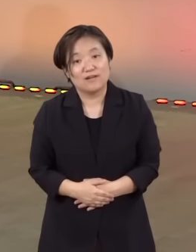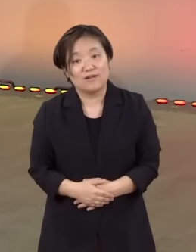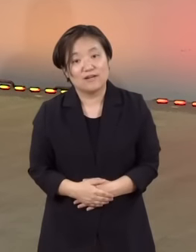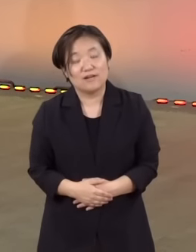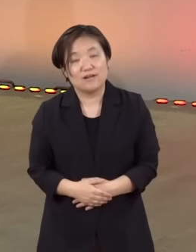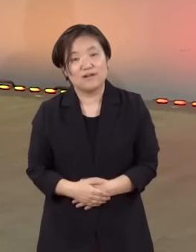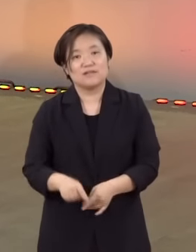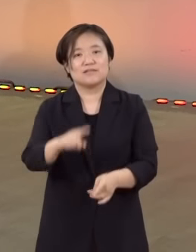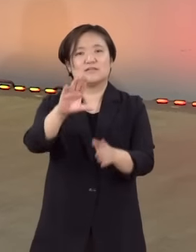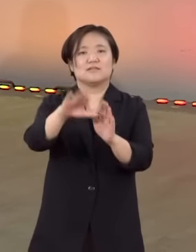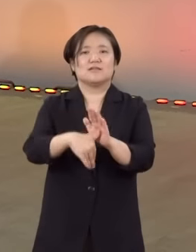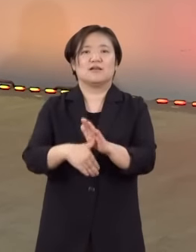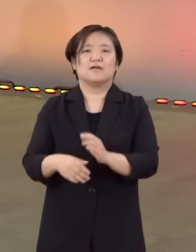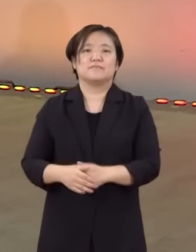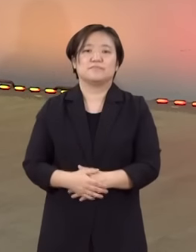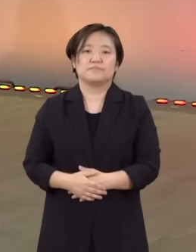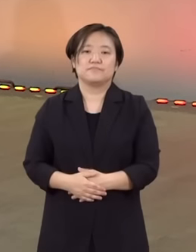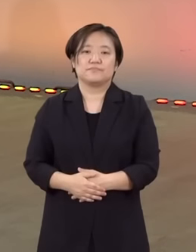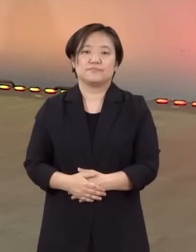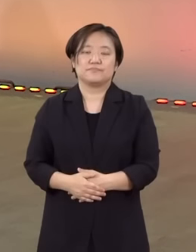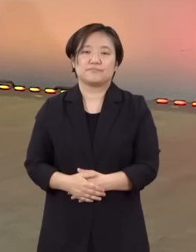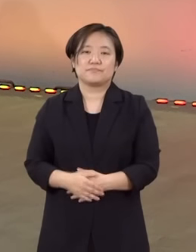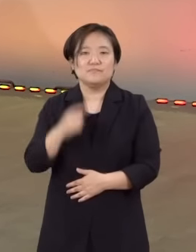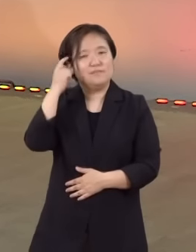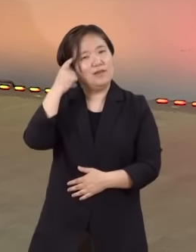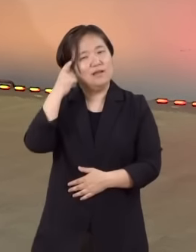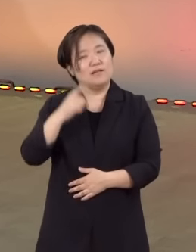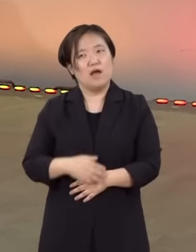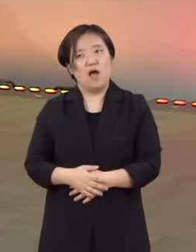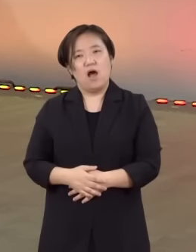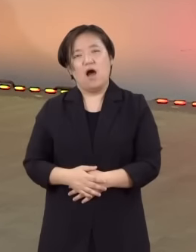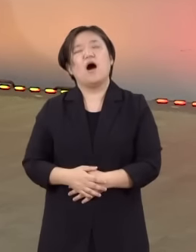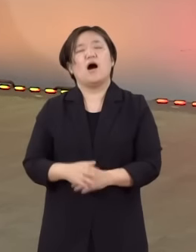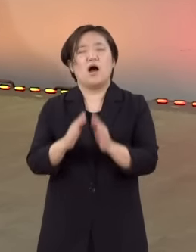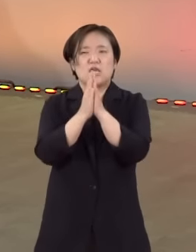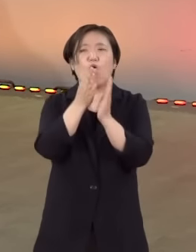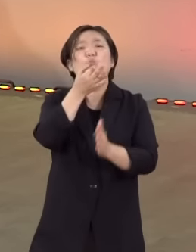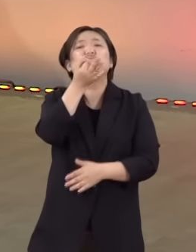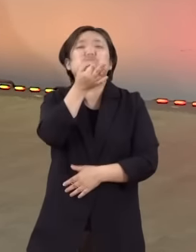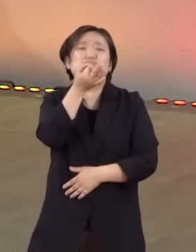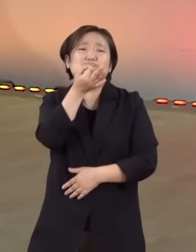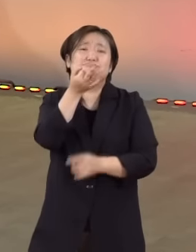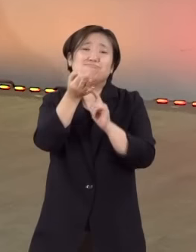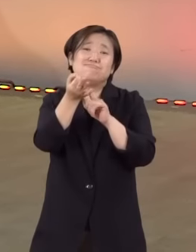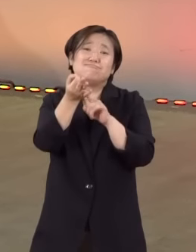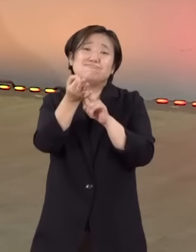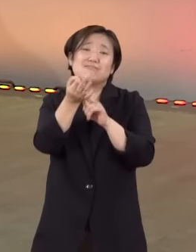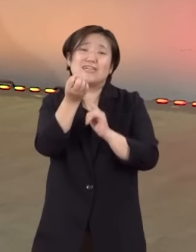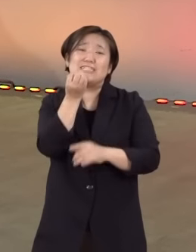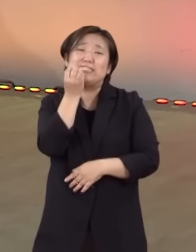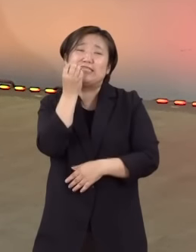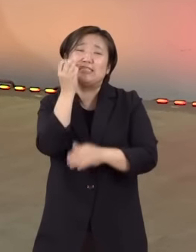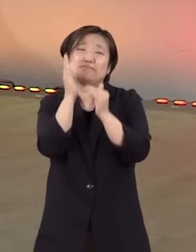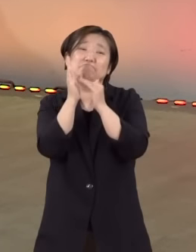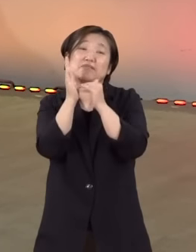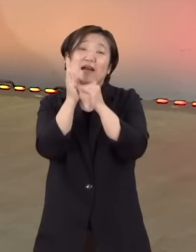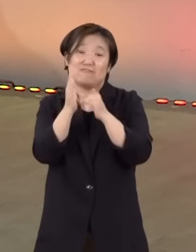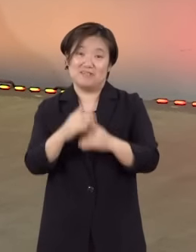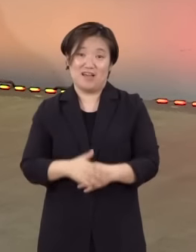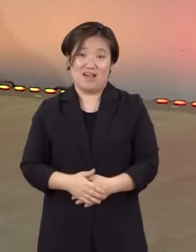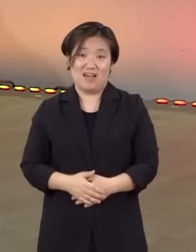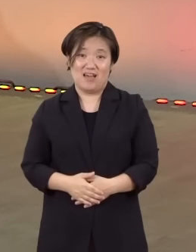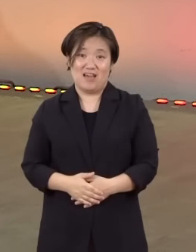그때 아 염불의 힘이 뭔지는 모르지만 우리가 모르는